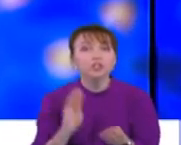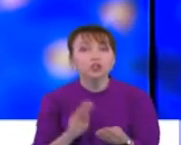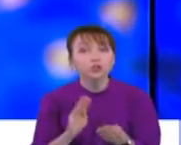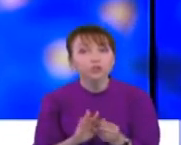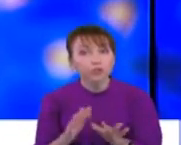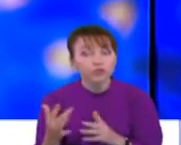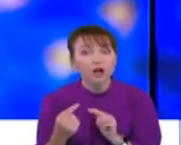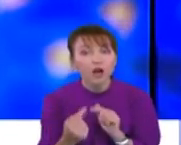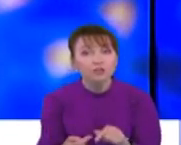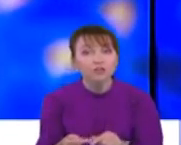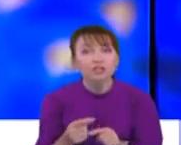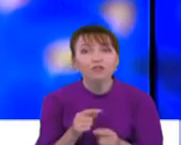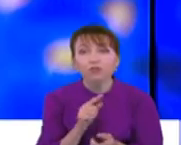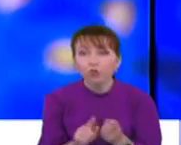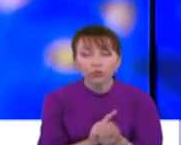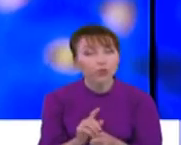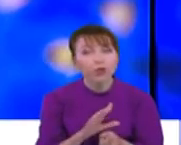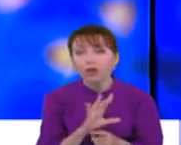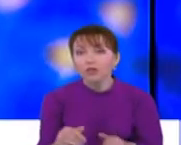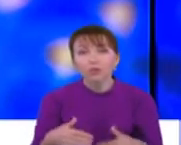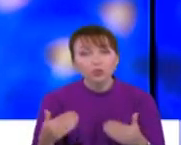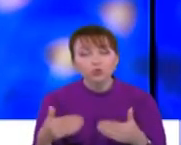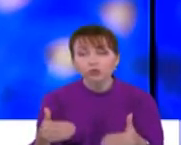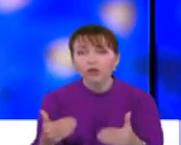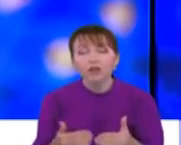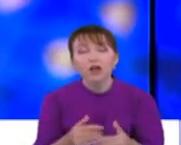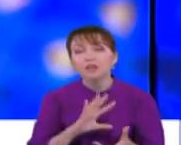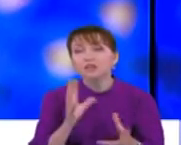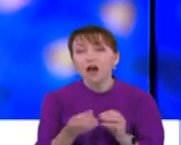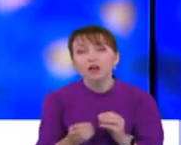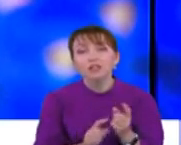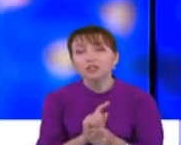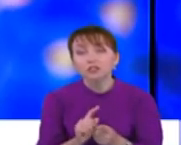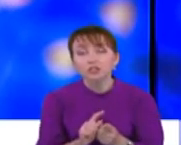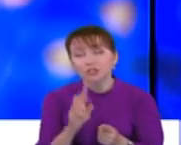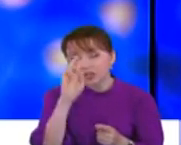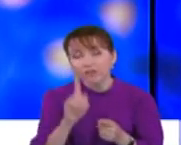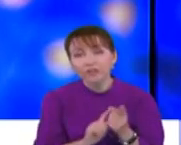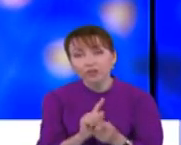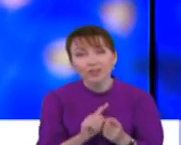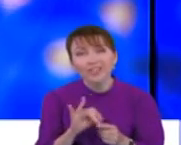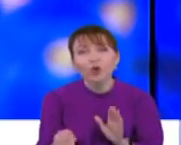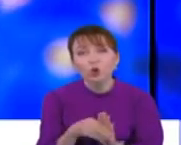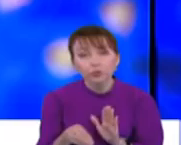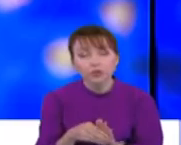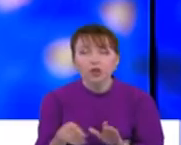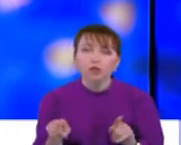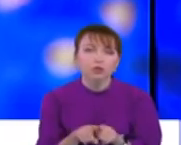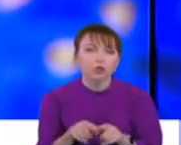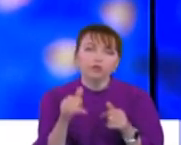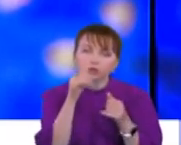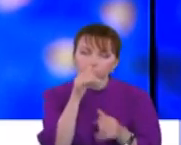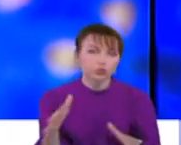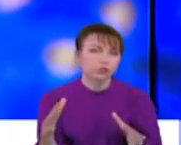відбувалося, антиреформи, непросування загальних державних реформ і корупція, такого об'єктивно не може